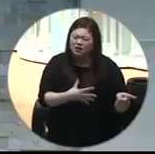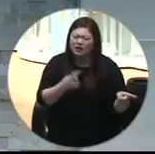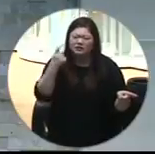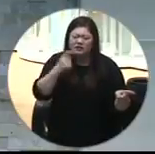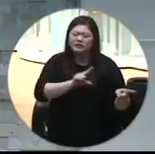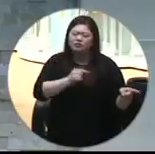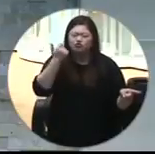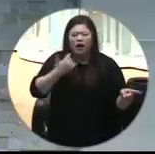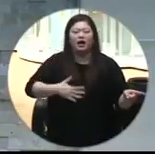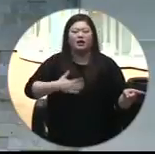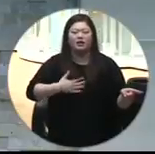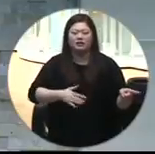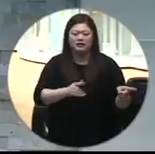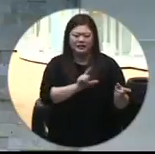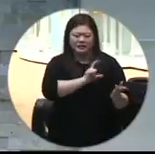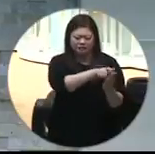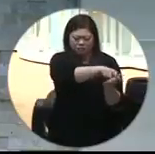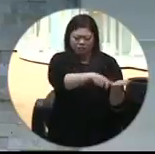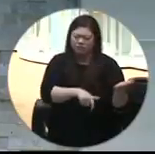가슴이 아팠어요.